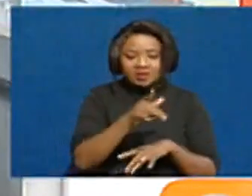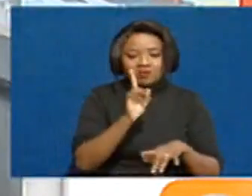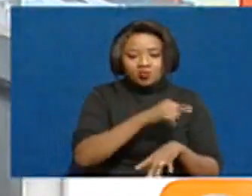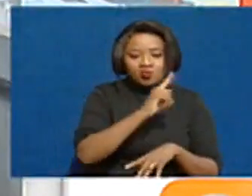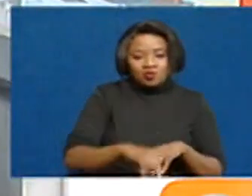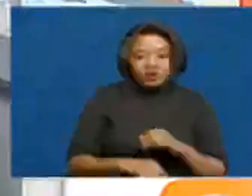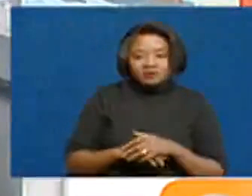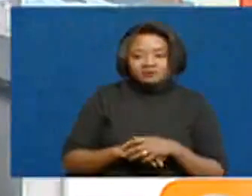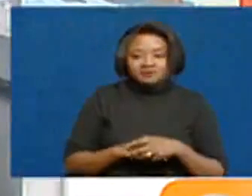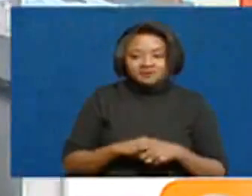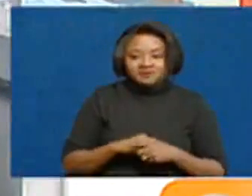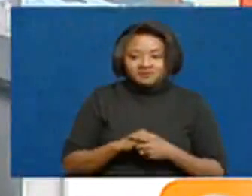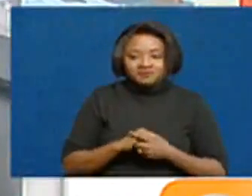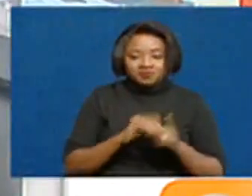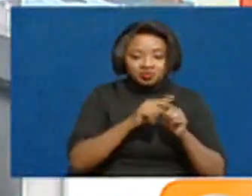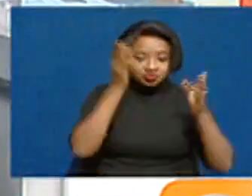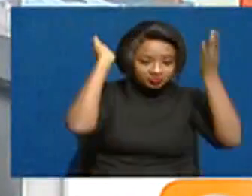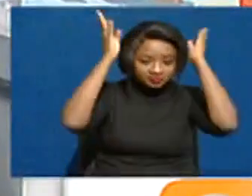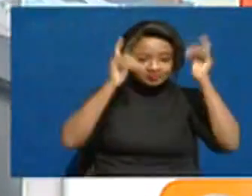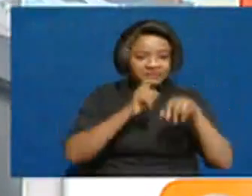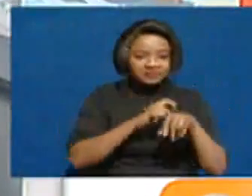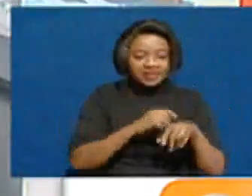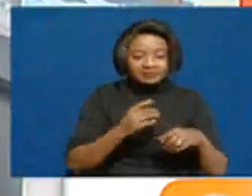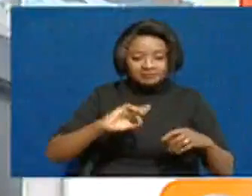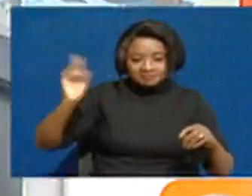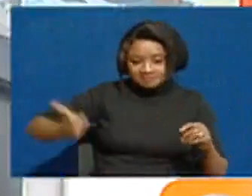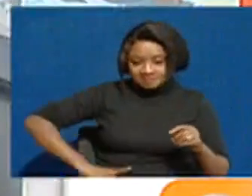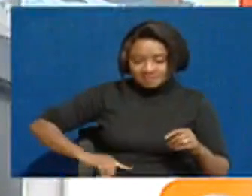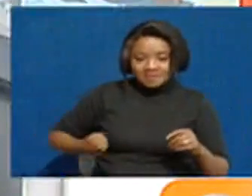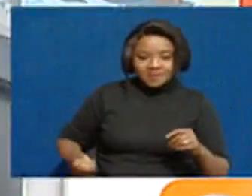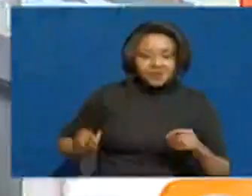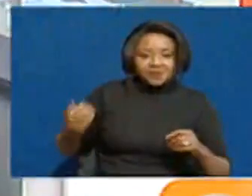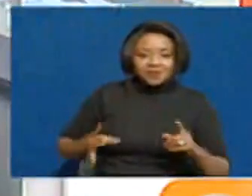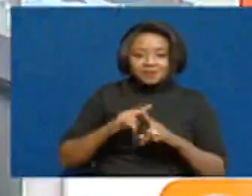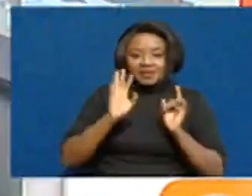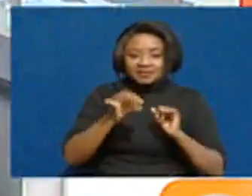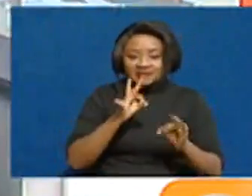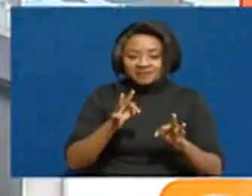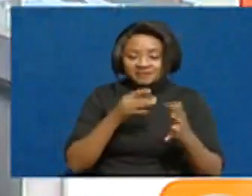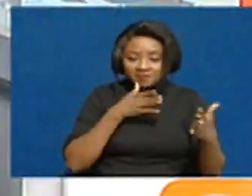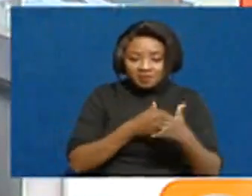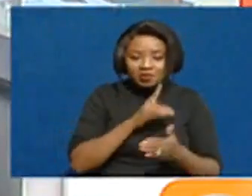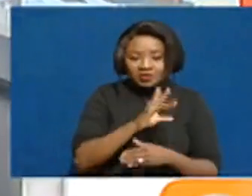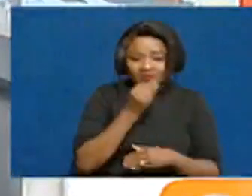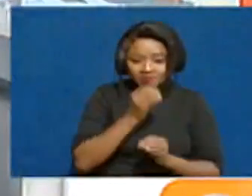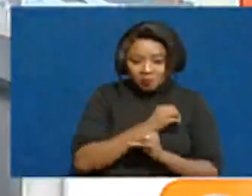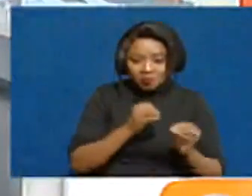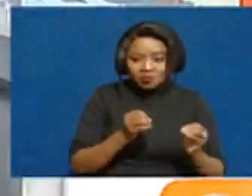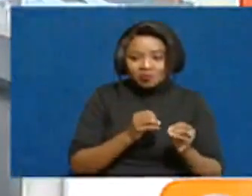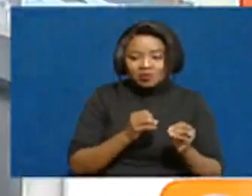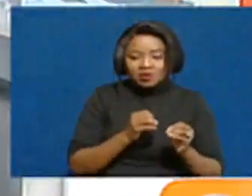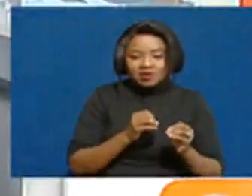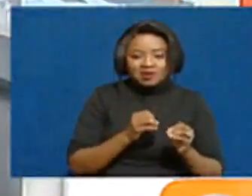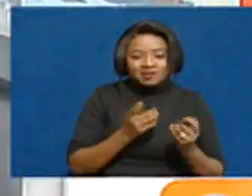kishiba, kawaida yake punda ni kutoa booms. Na unapomnyima adesi basi kwake ni afueni.